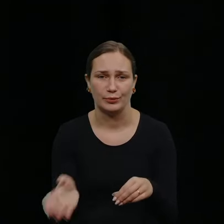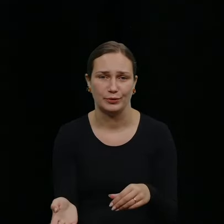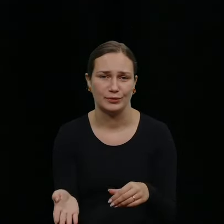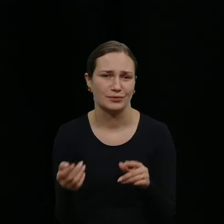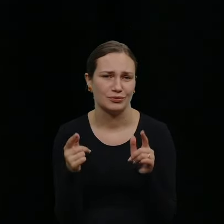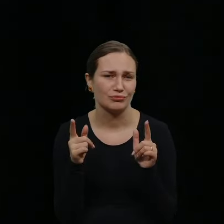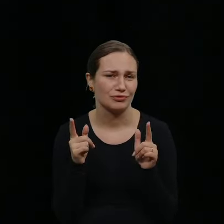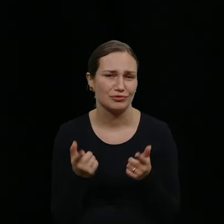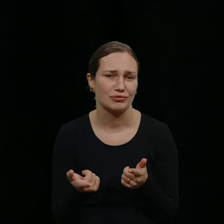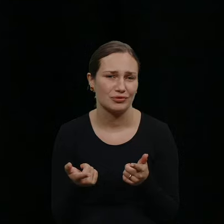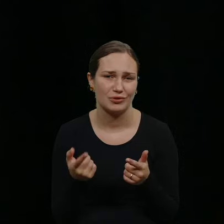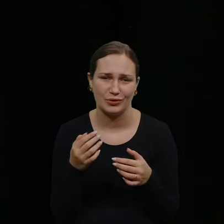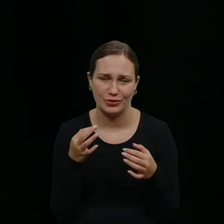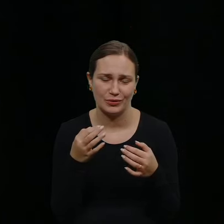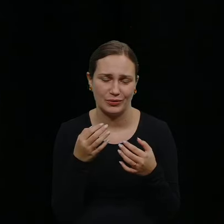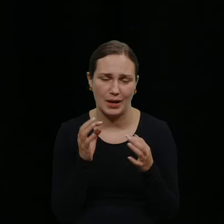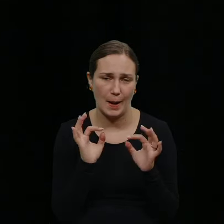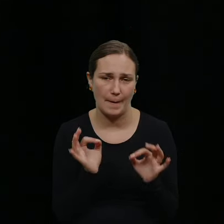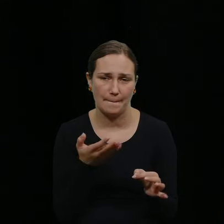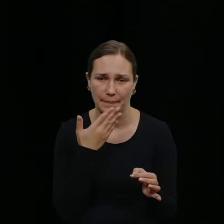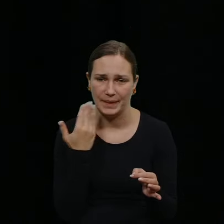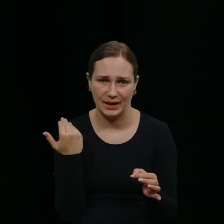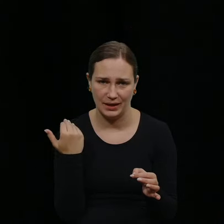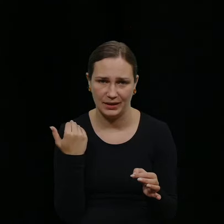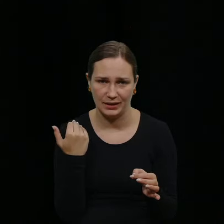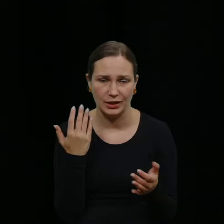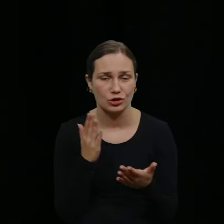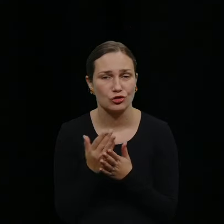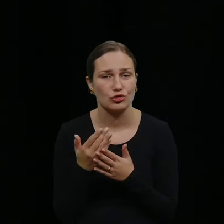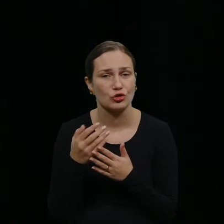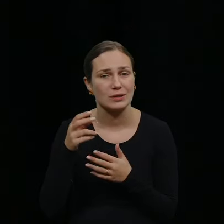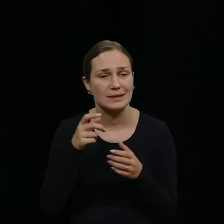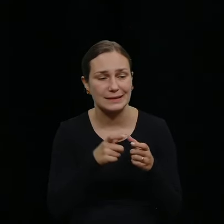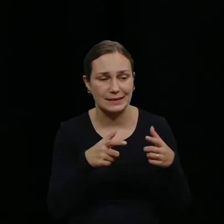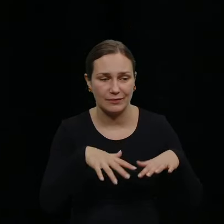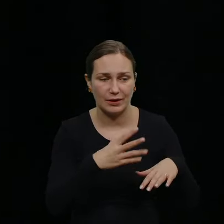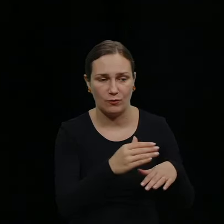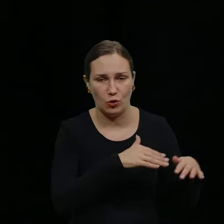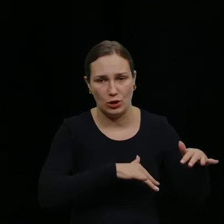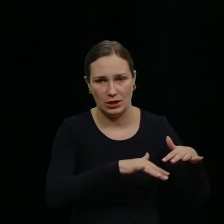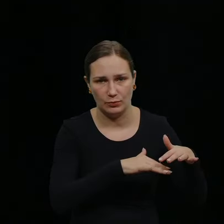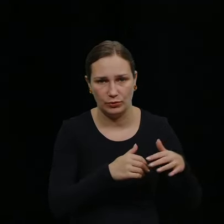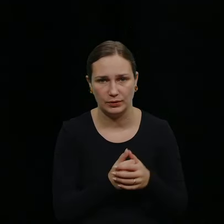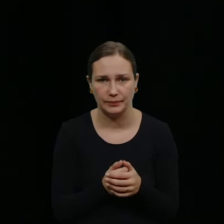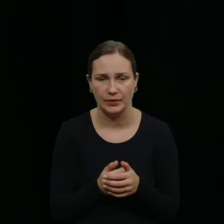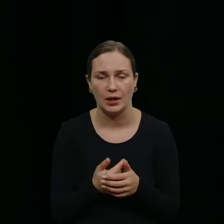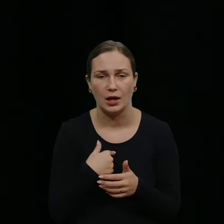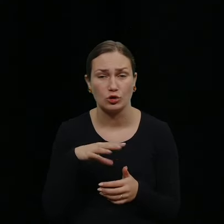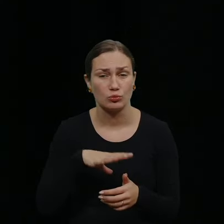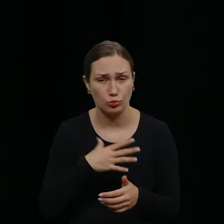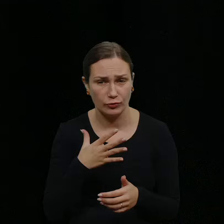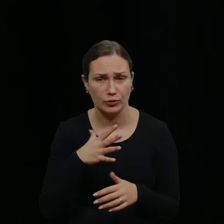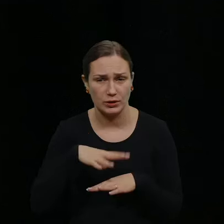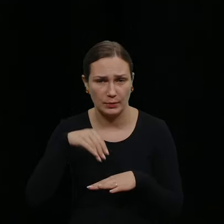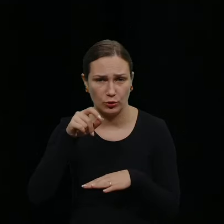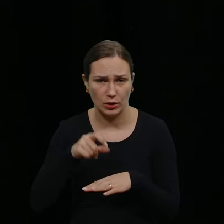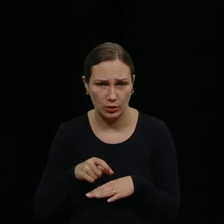tai ne visiškai yra tiesa, tai daromas savivaldybės lygmenį. Tačiau, aš jau buvau Seimo narių,